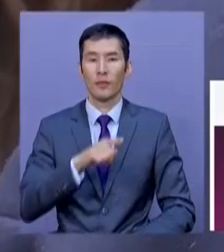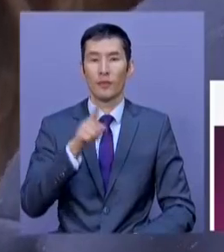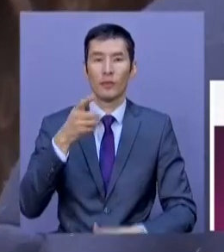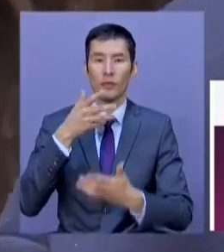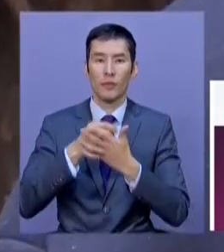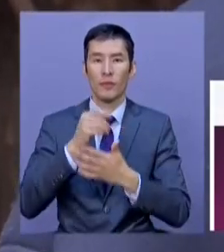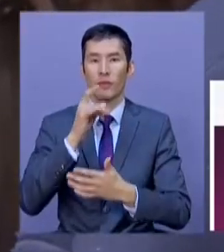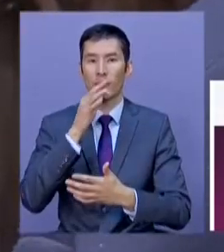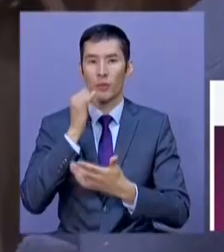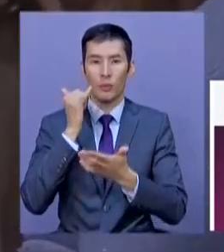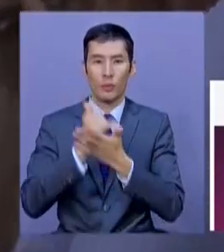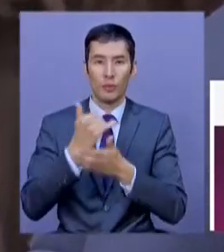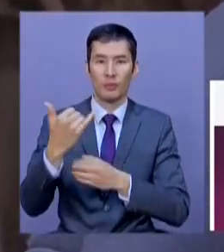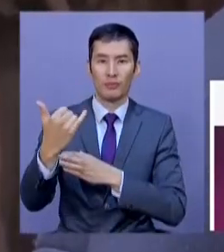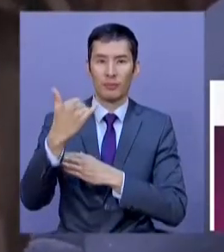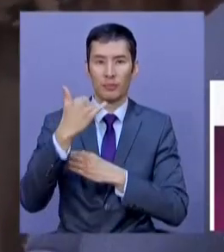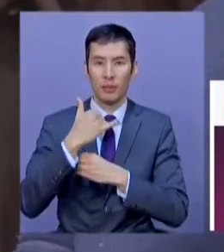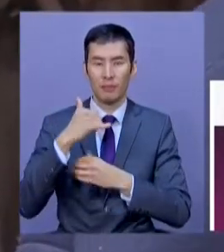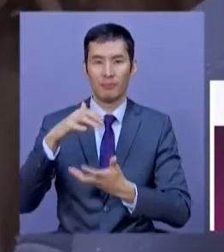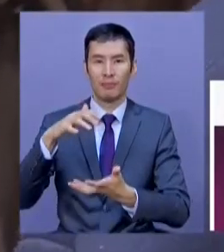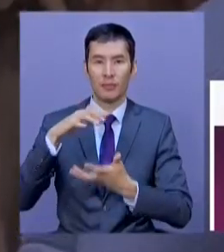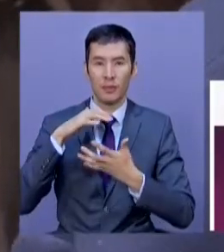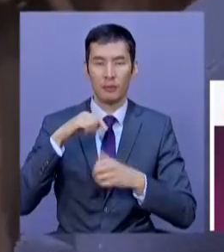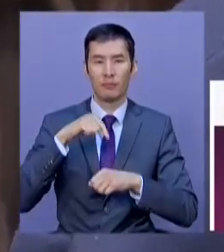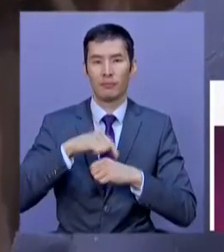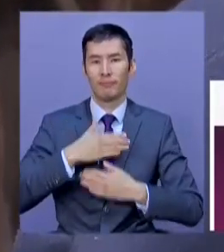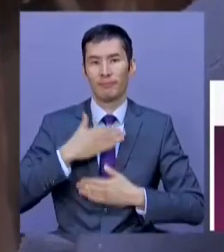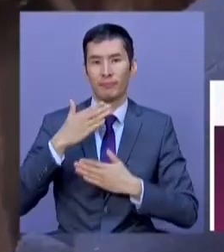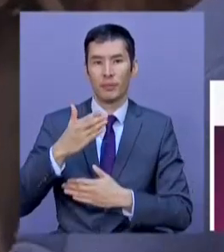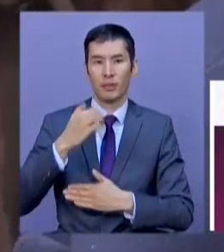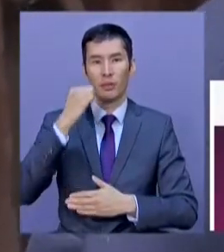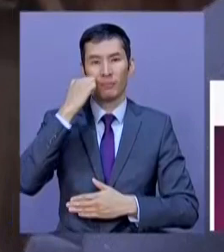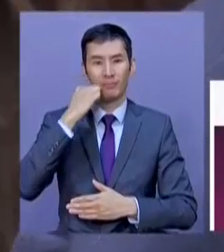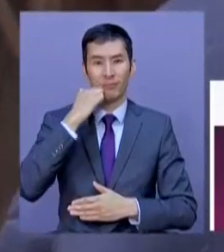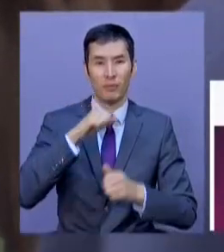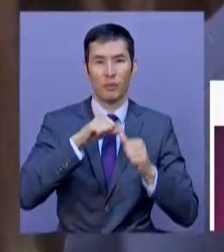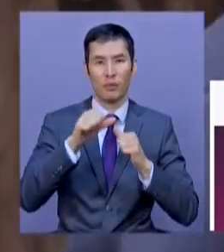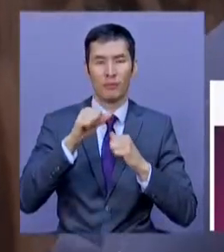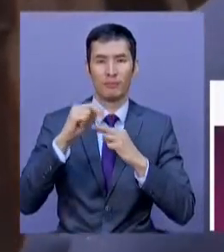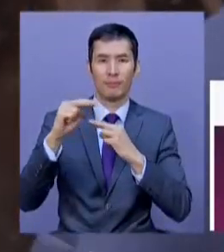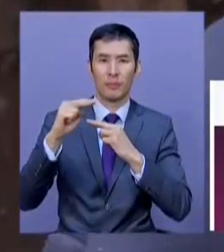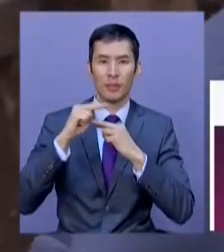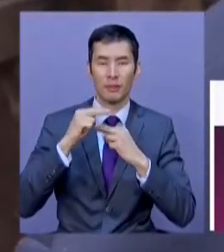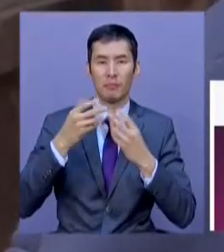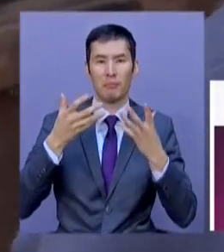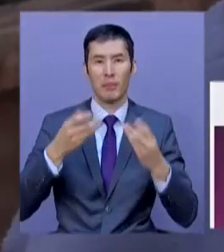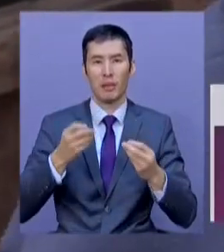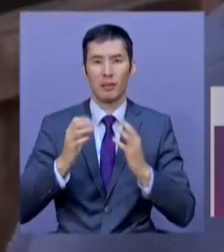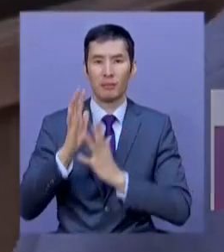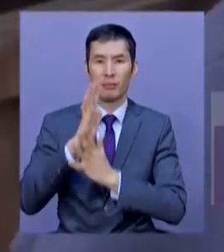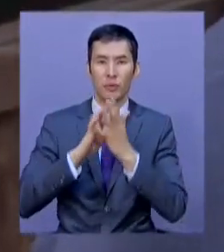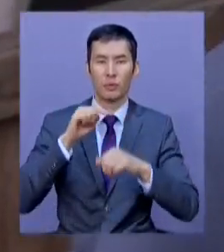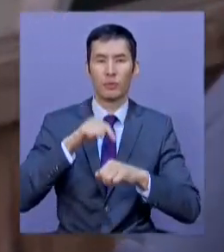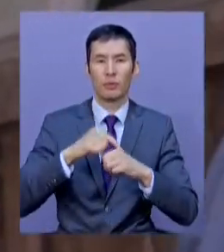үлкен рахметімді айтамын. Құдай қуат берсін сіздерге. Біздер қарияларға назар аударып, жылы сөйлескеннің өзі үлкен қуаныш. Менің